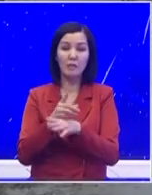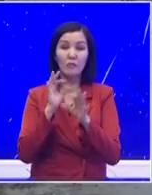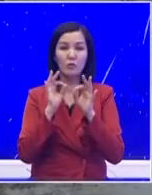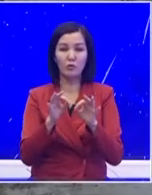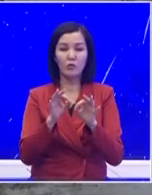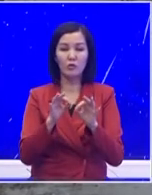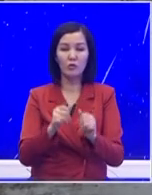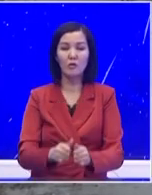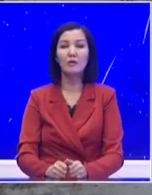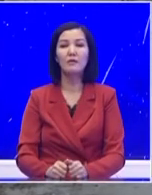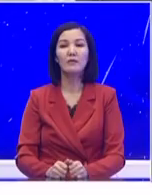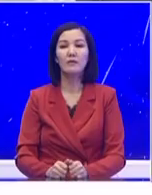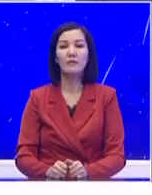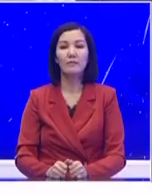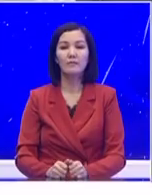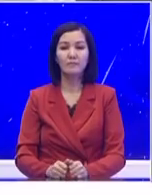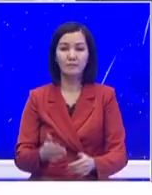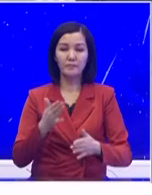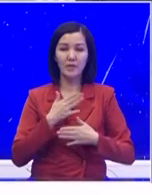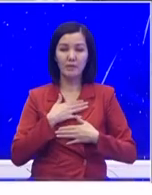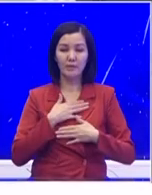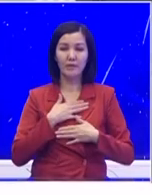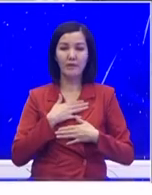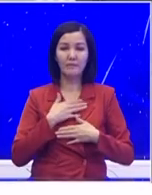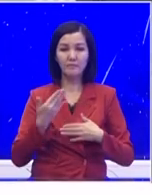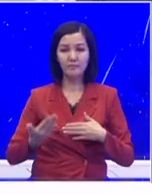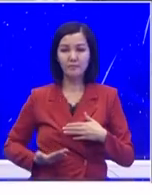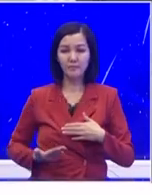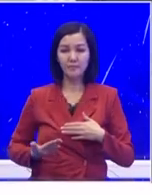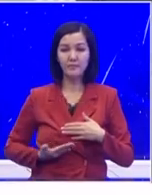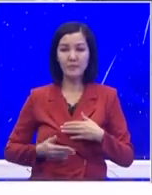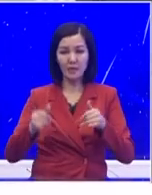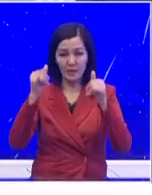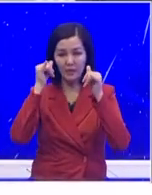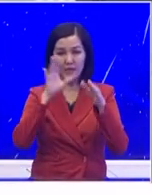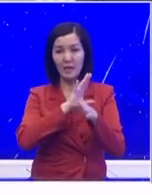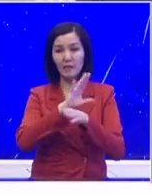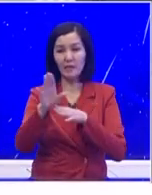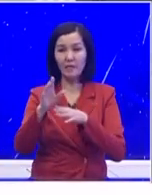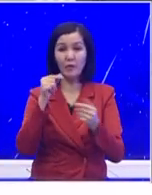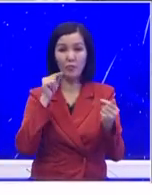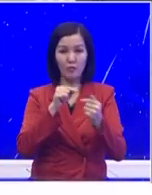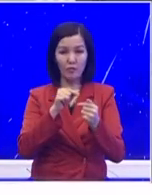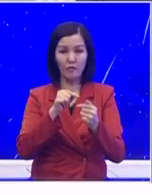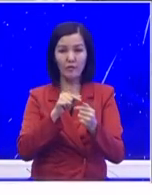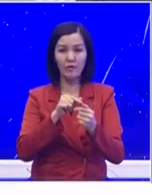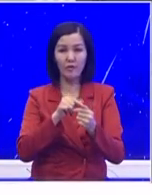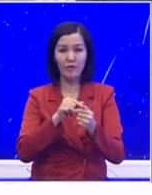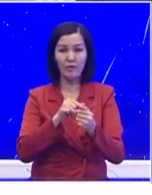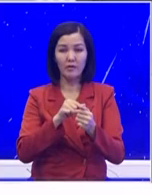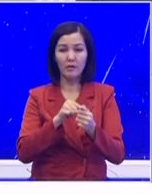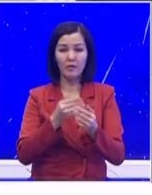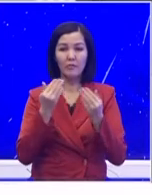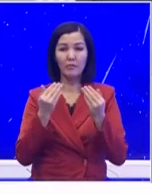дейді сала мамандары. Біз тірдей аналық бастарды өткізуге қарсы болдық. Аналық бас дегеніміз ол біздің мал